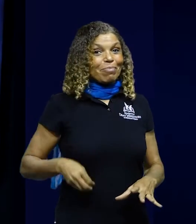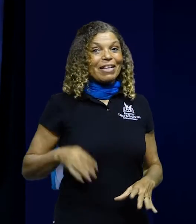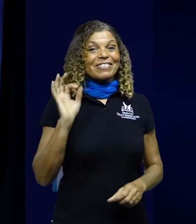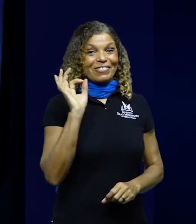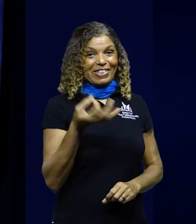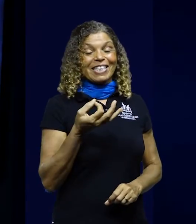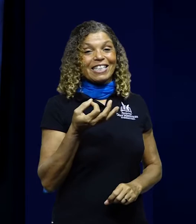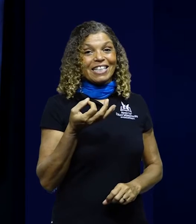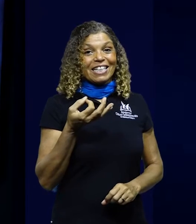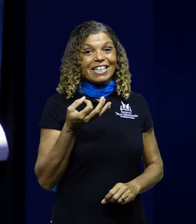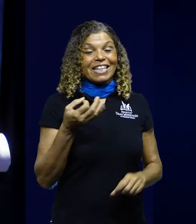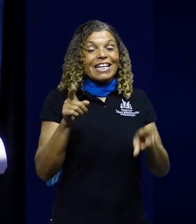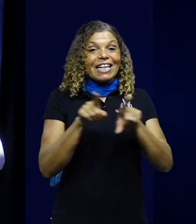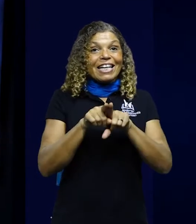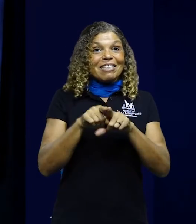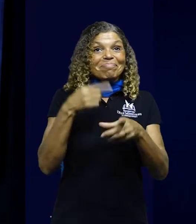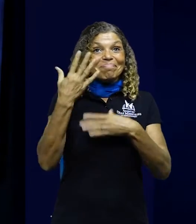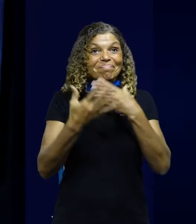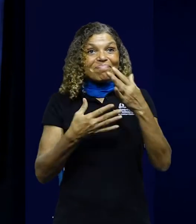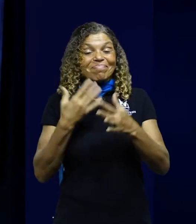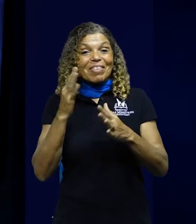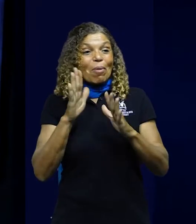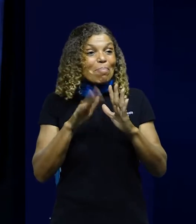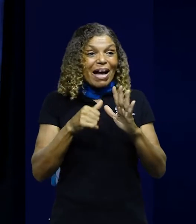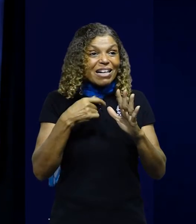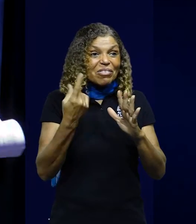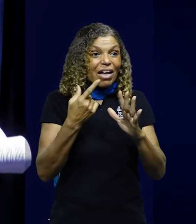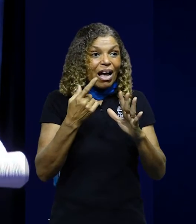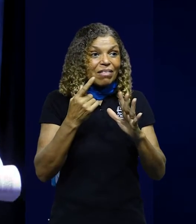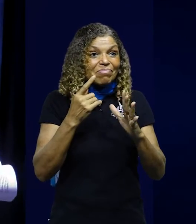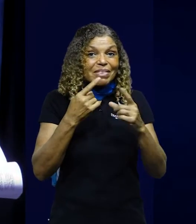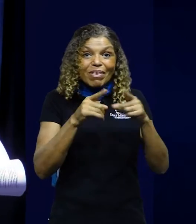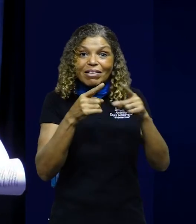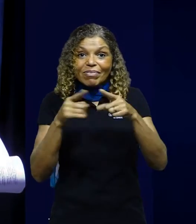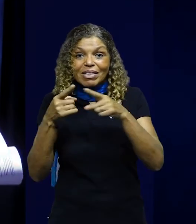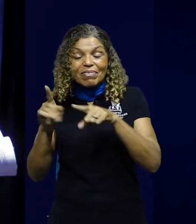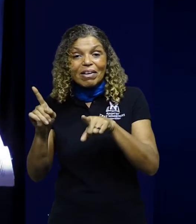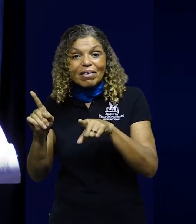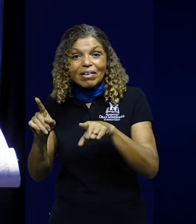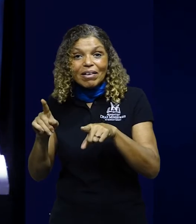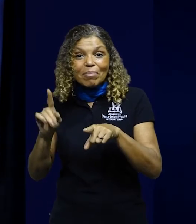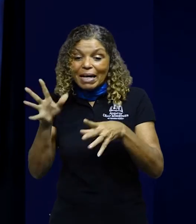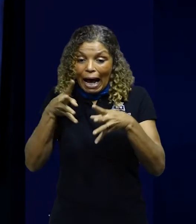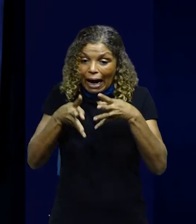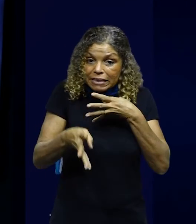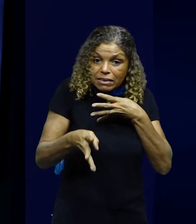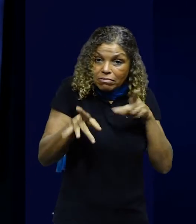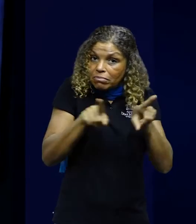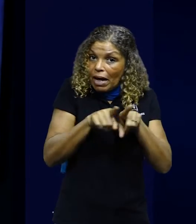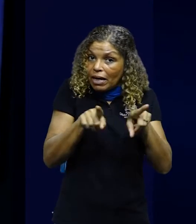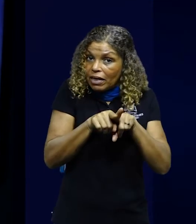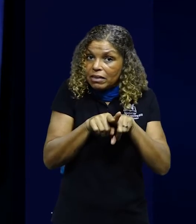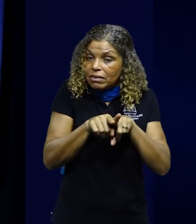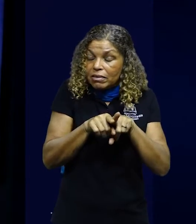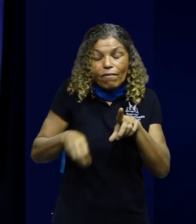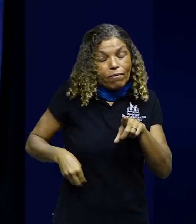pécheurs. Le mal prend des formes différentes, mais la racine est toujours la même. Tout ce par quoi nous passons, toutes